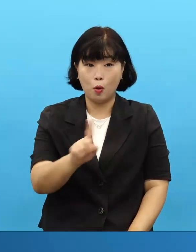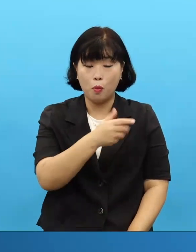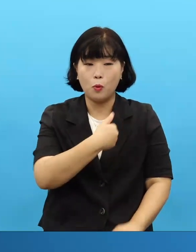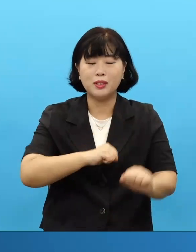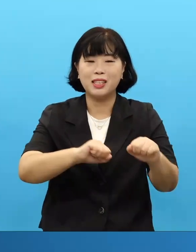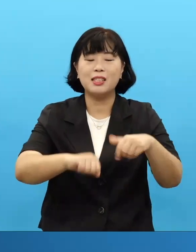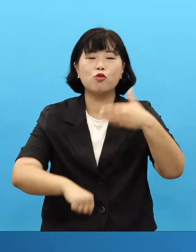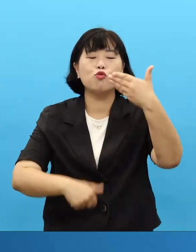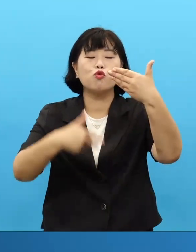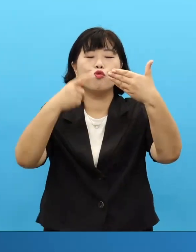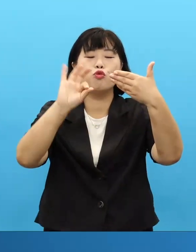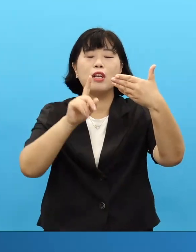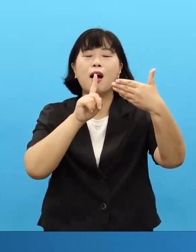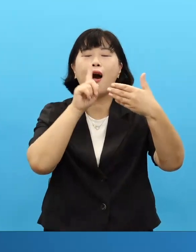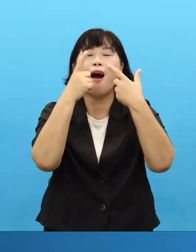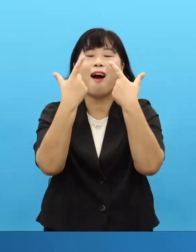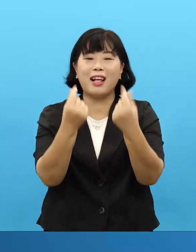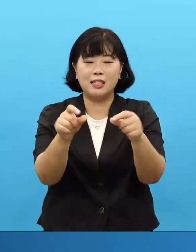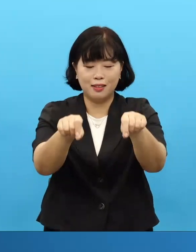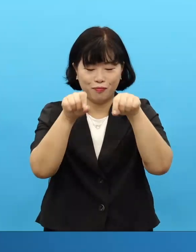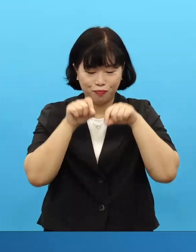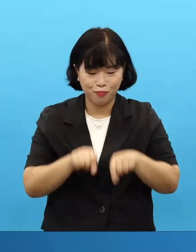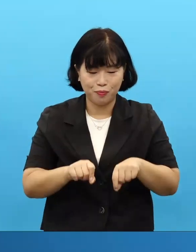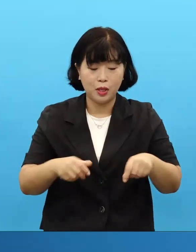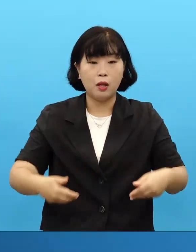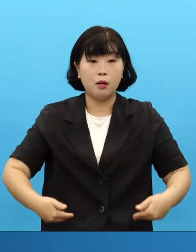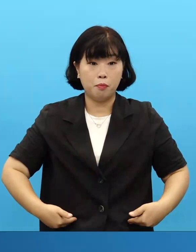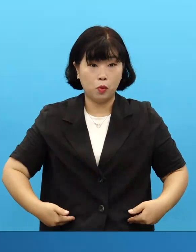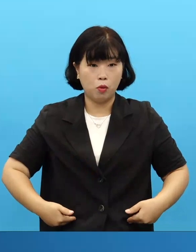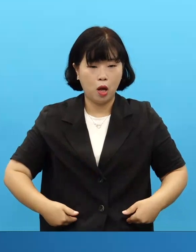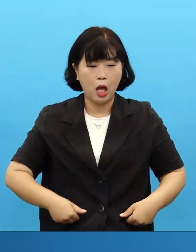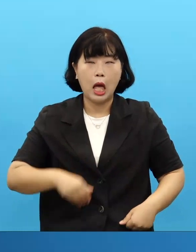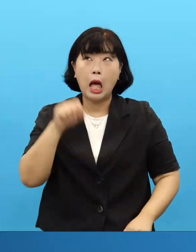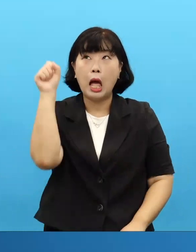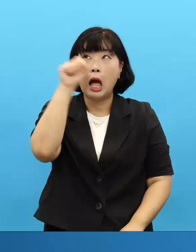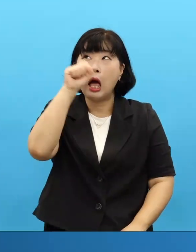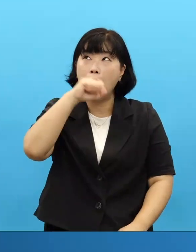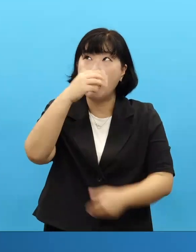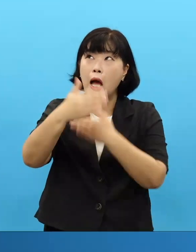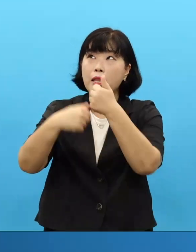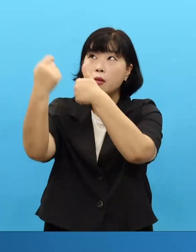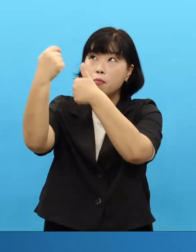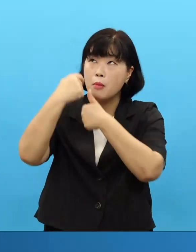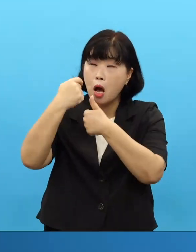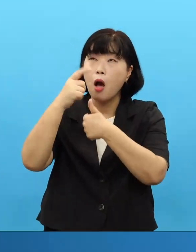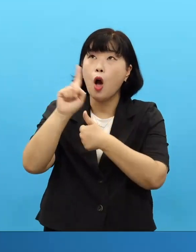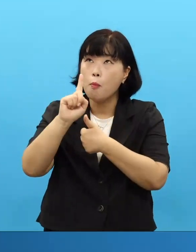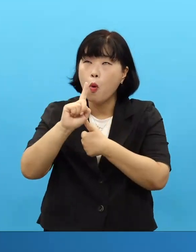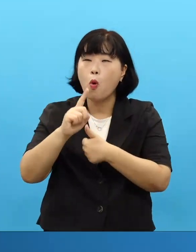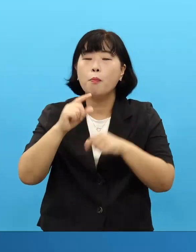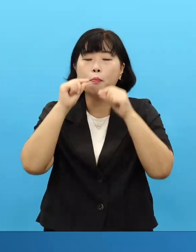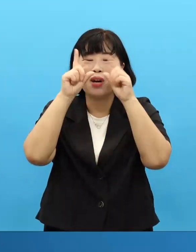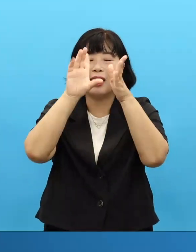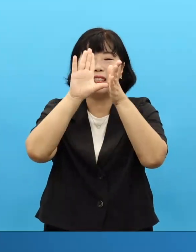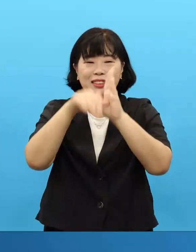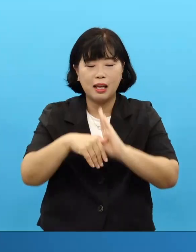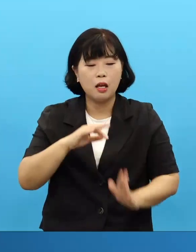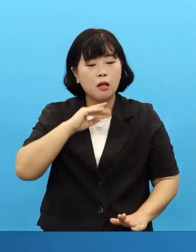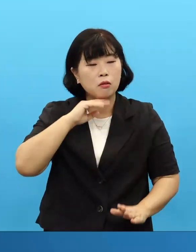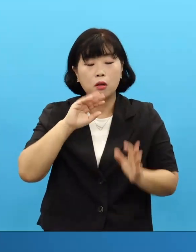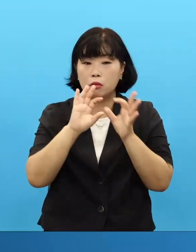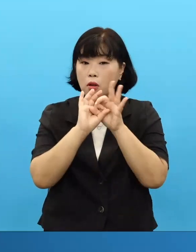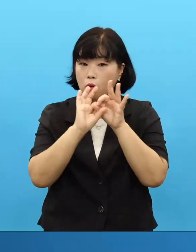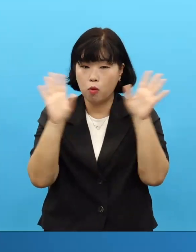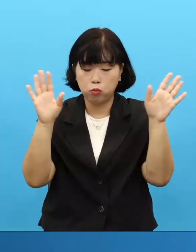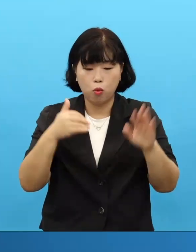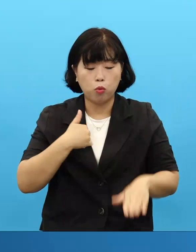보이면 나이도 상관없고 지역도 상관없고 학벌도 상관없어요. And if you can see that, your age, your background,